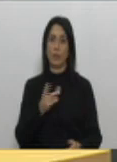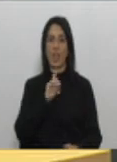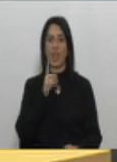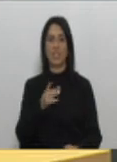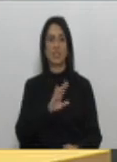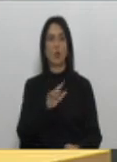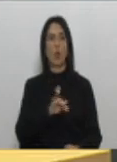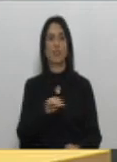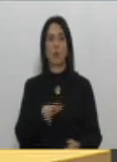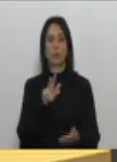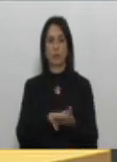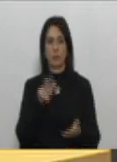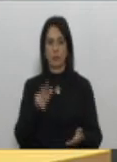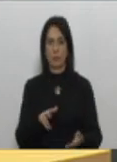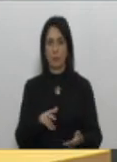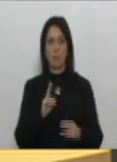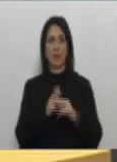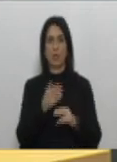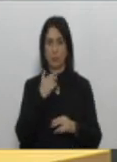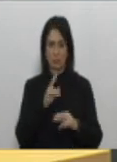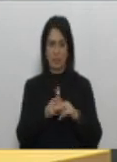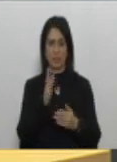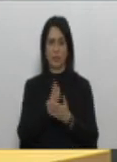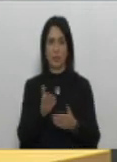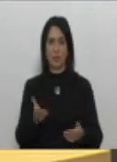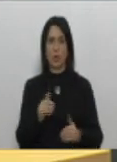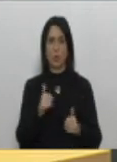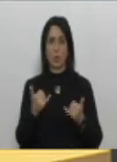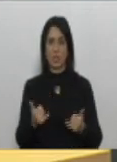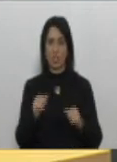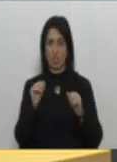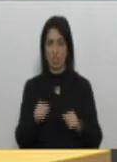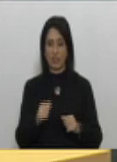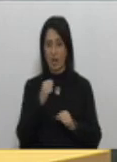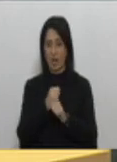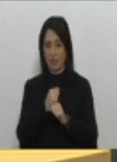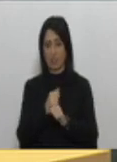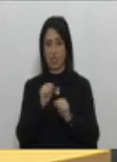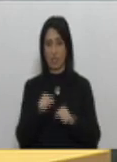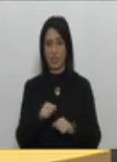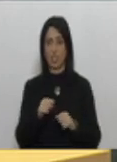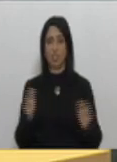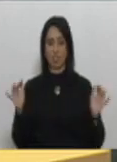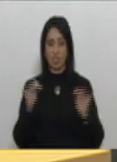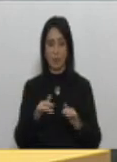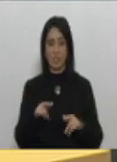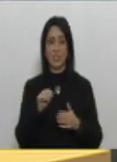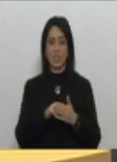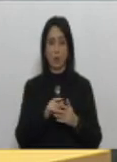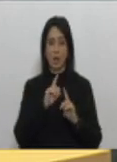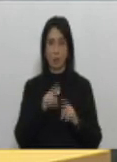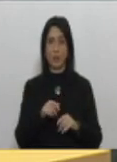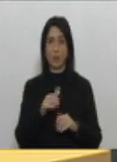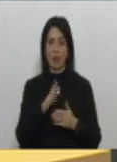წელი გადავავადებთ და ბერკეტი არ გვაქვს. რა თქმა უნდა, გვაქვს ბერკეტი. როგორც ახლა შეგვიძლია ეს გავაკეთოთ, შეგვიძლია შევიკრიბოთ, თუ ამის საფუძვლები აღარ იქნება